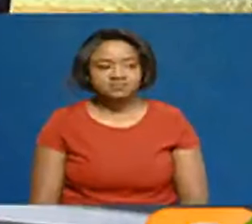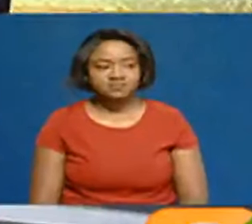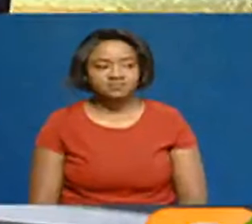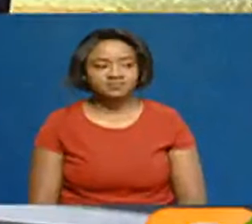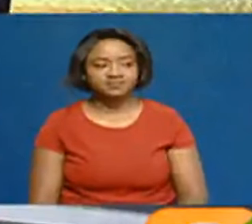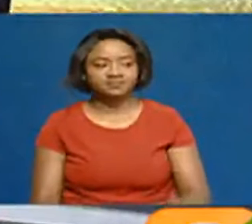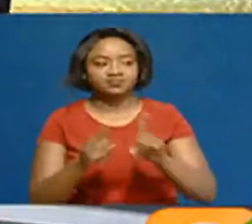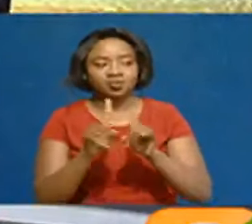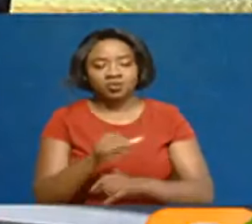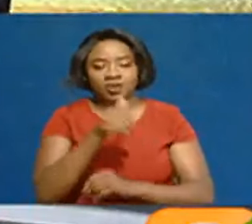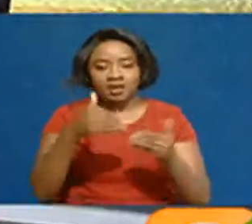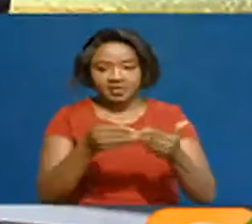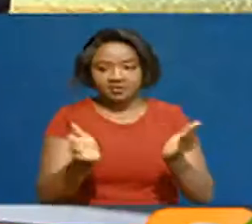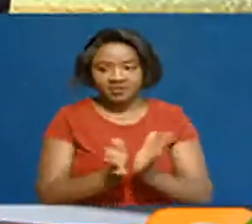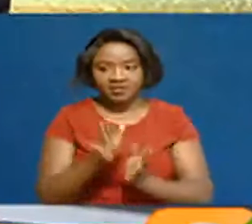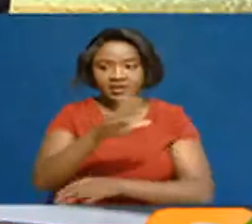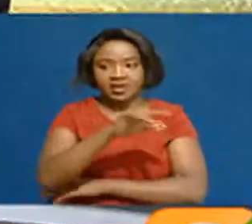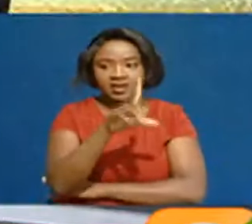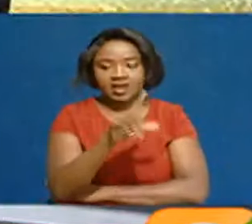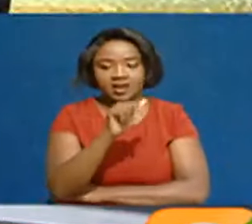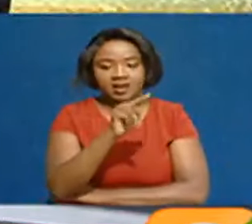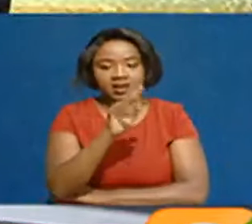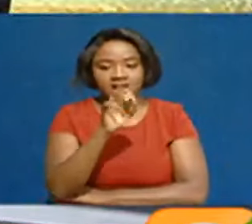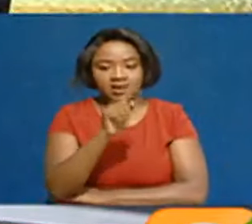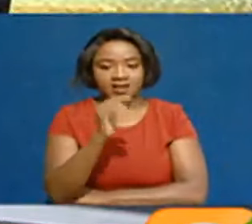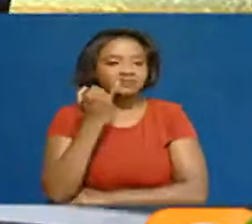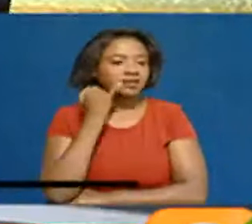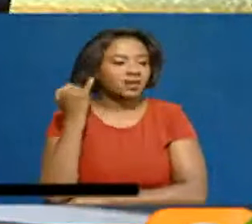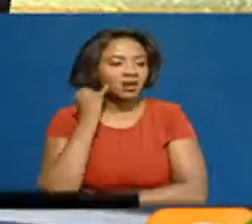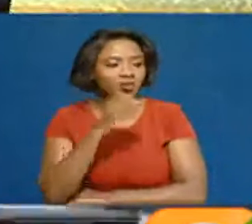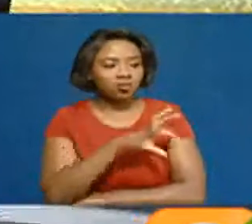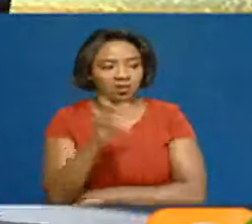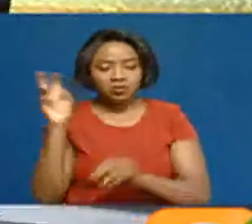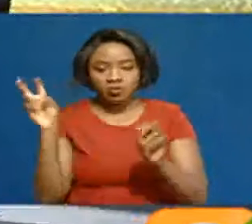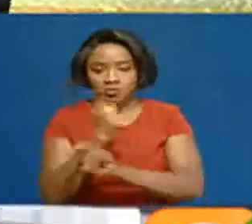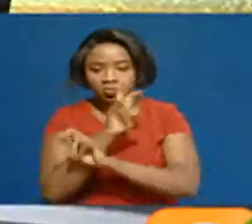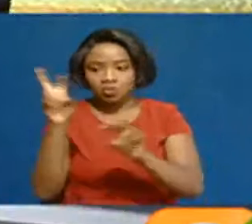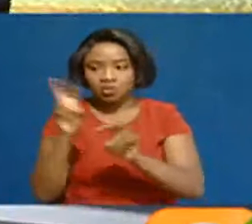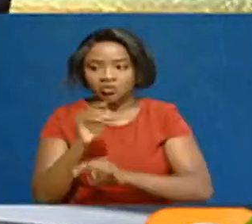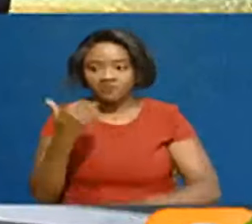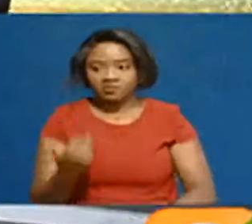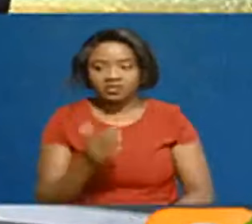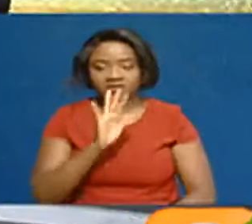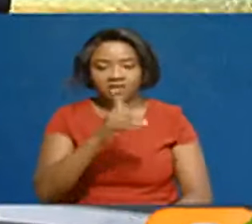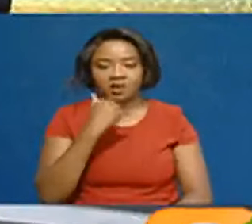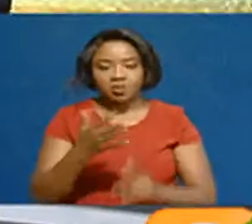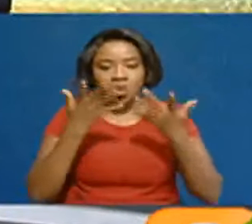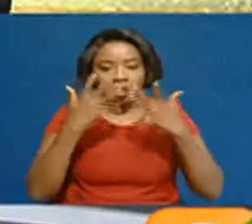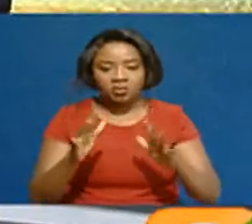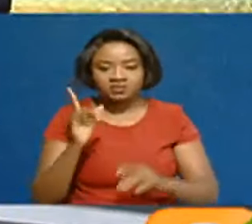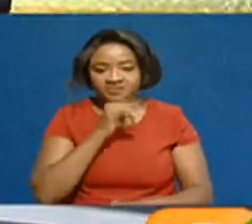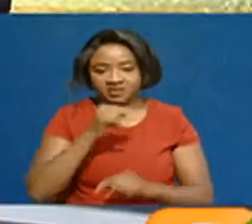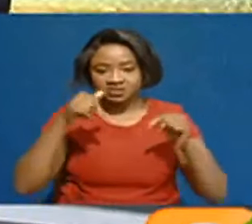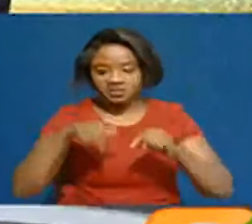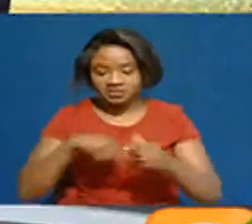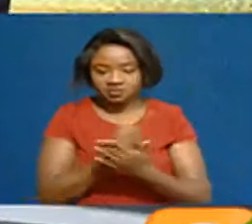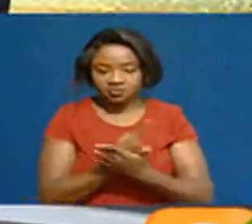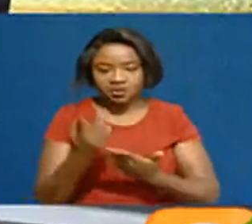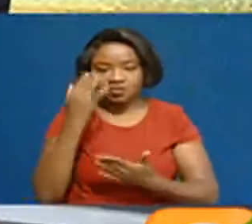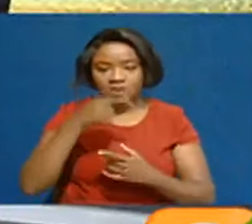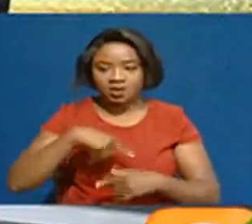Nao familia moja eneo la Lanet, kaunti ya Nakuru, inamtafuta mwana wao aliyotoweka Alhamisi wiki hii baada ya kushiriki maandamano